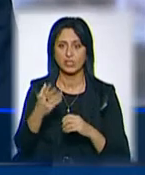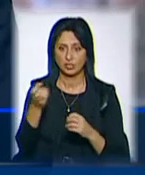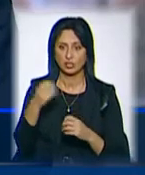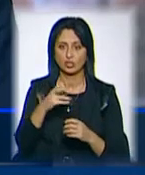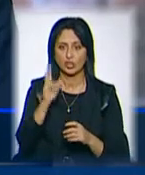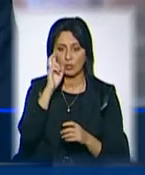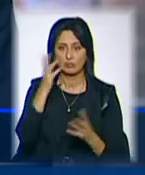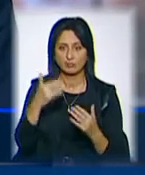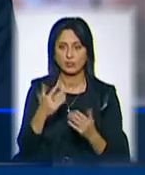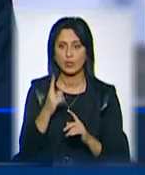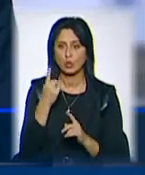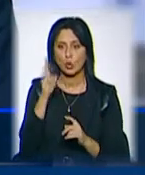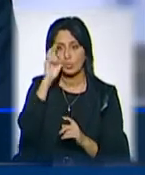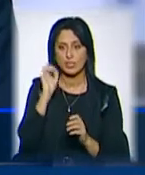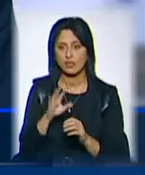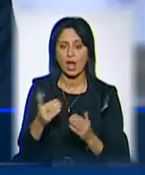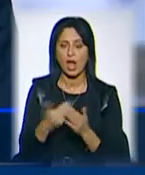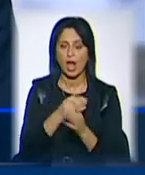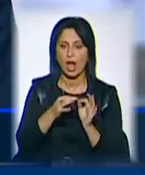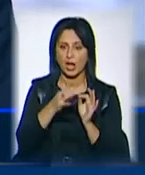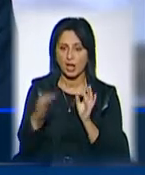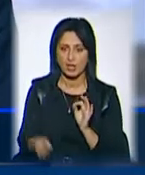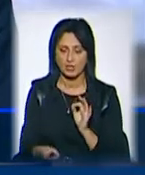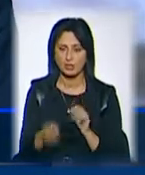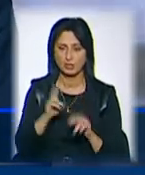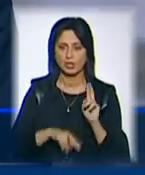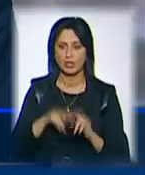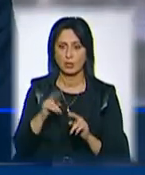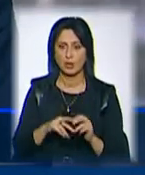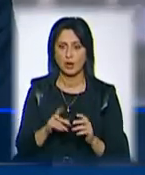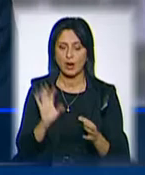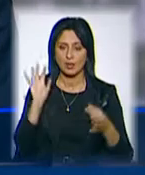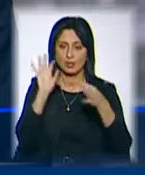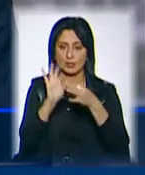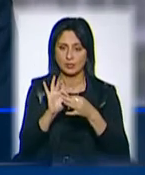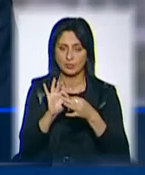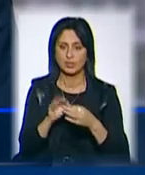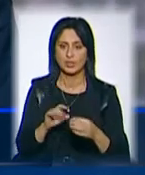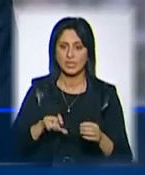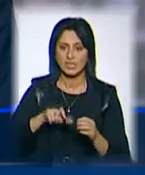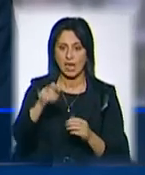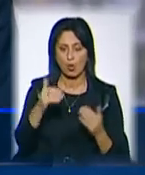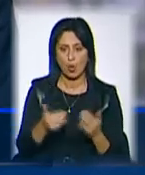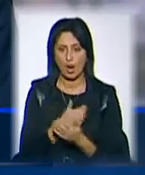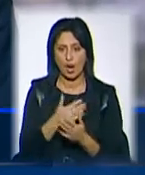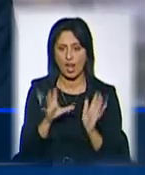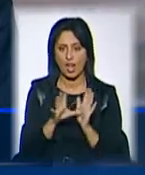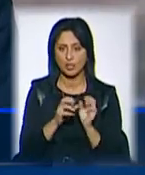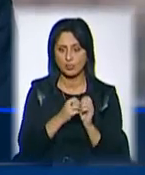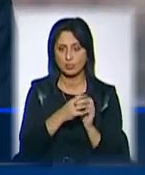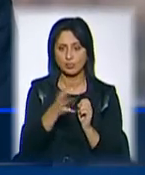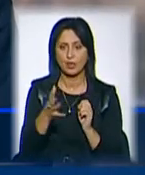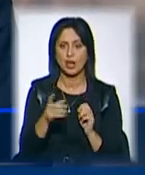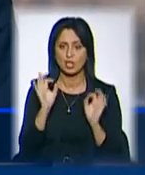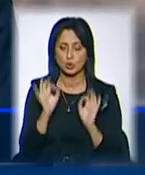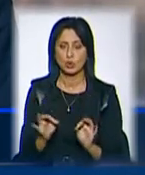მივიღოთ. ეს არის როგორც ახალი ხაზების მშენებლობა იმისთვის, რომ მივაერთოთ ახალი გენერაციის წყაროები ჩვენს ქსელს, ასევე